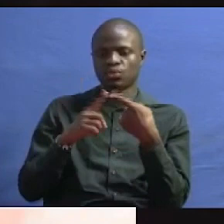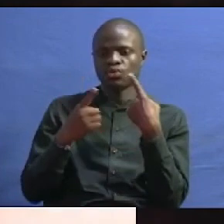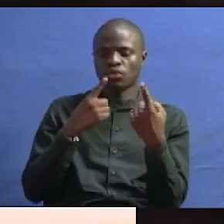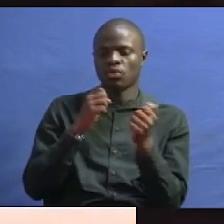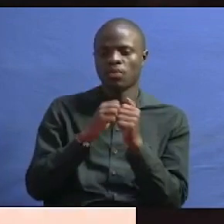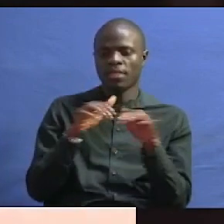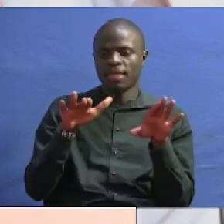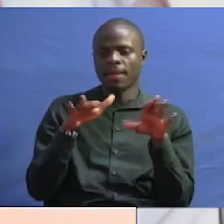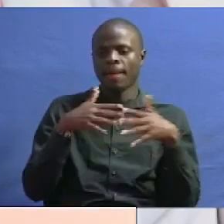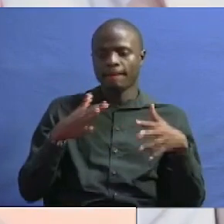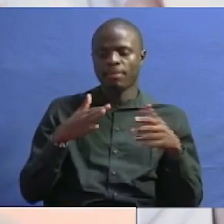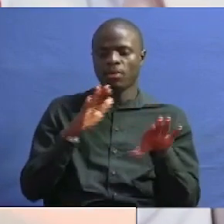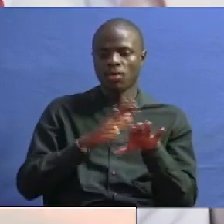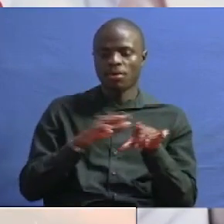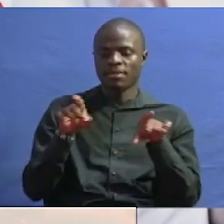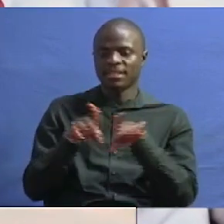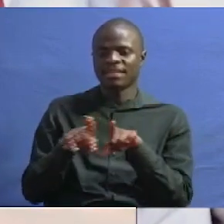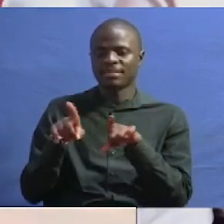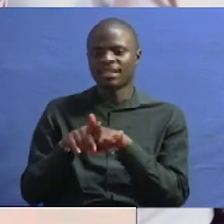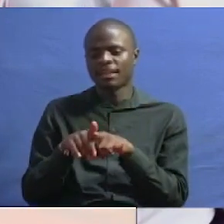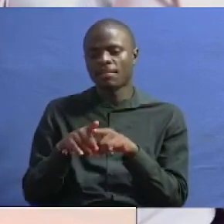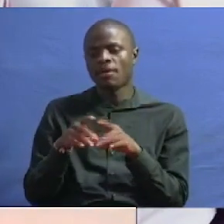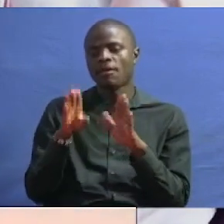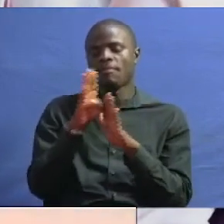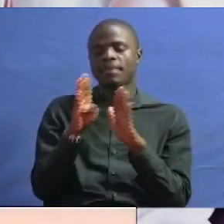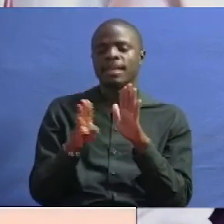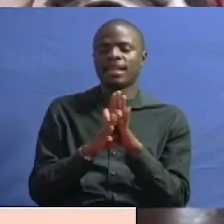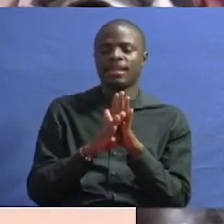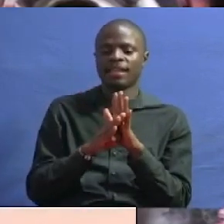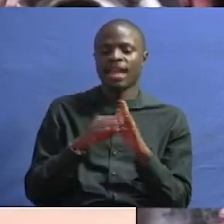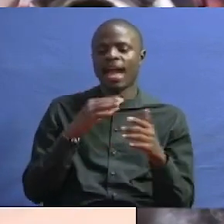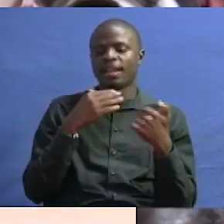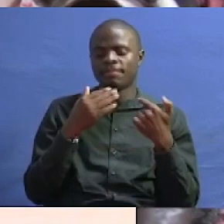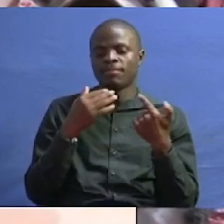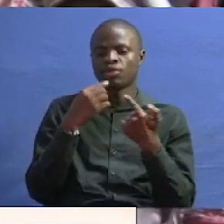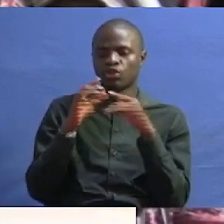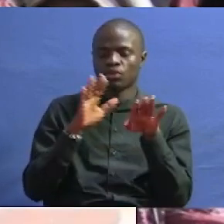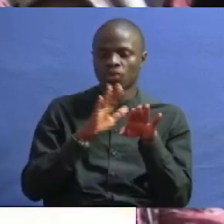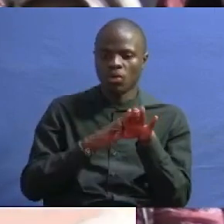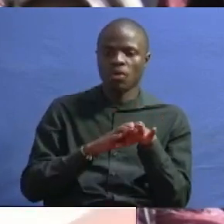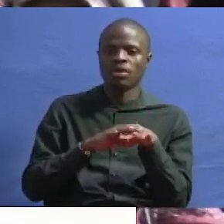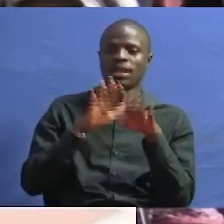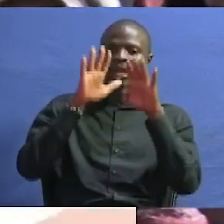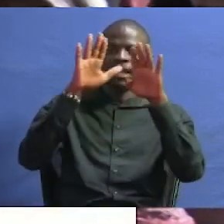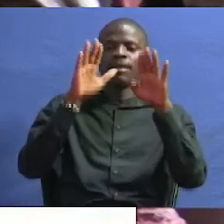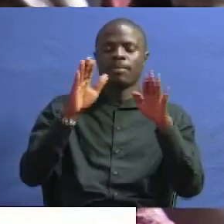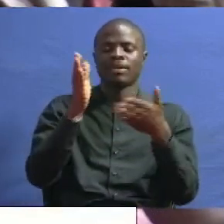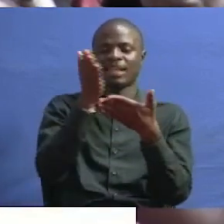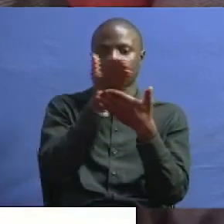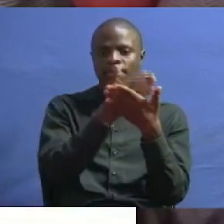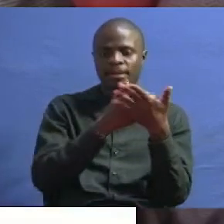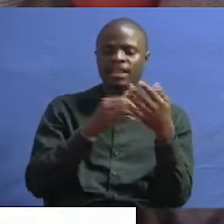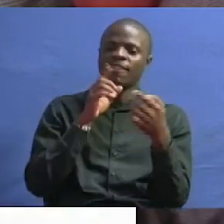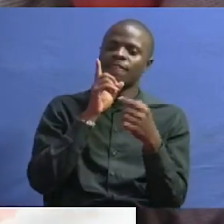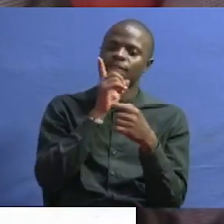kuhusu bajeti hiyo. Wakazi walizungumza na kutoa maoni yao kuhusu masuala muhimu kama ukamilishaji wa haraka wa